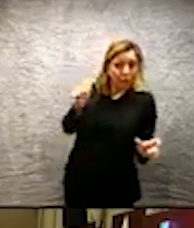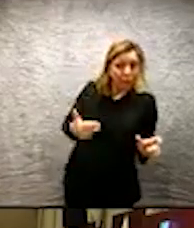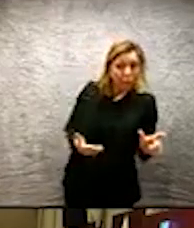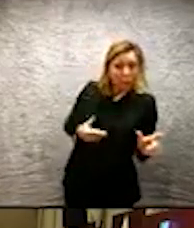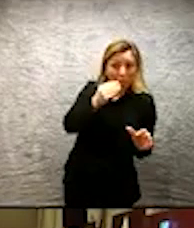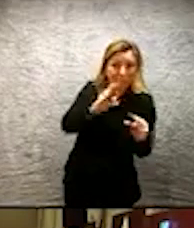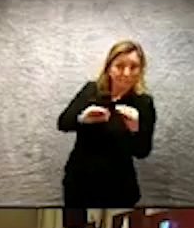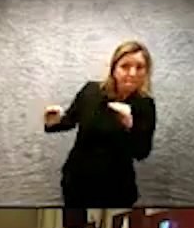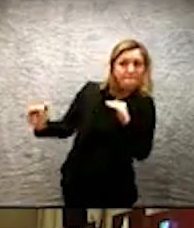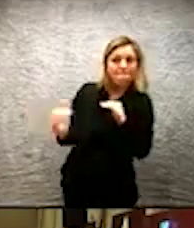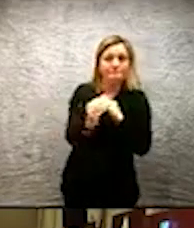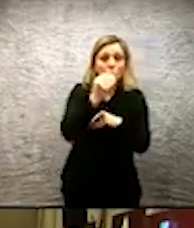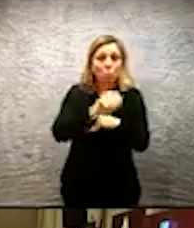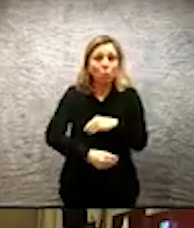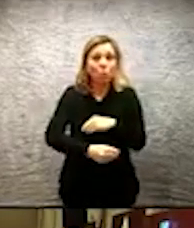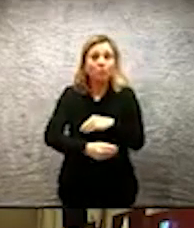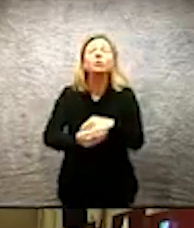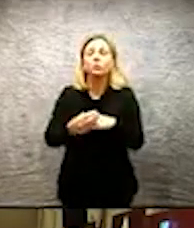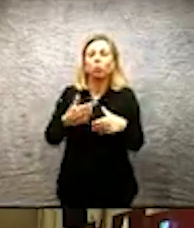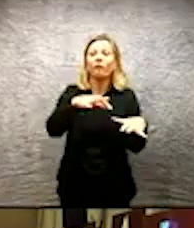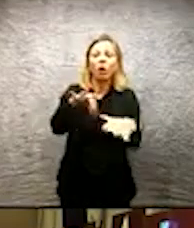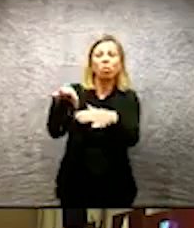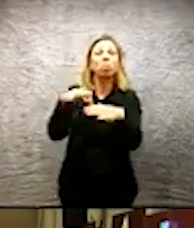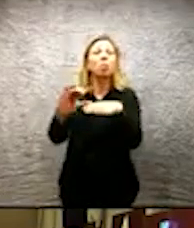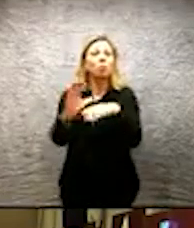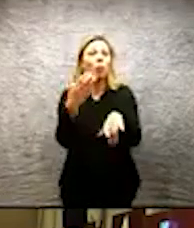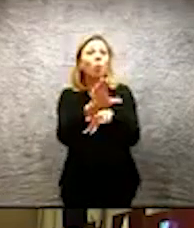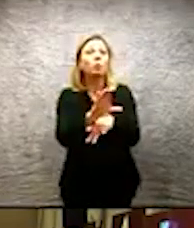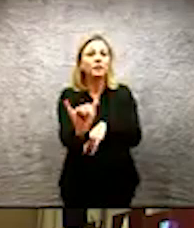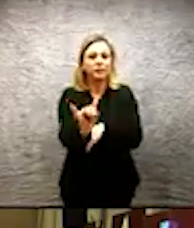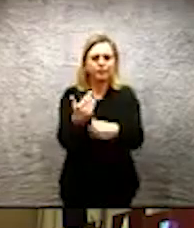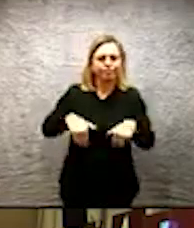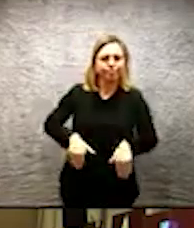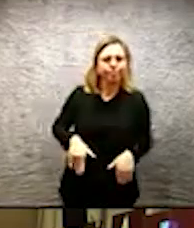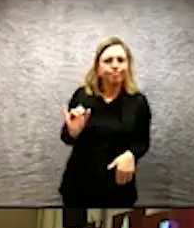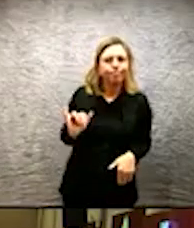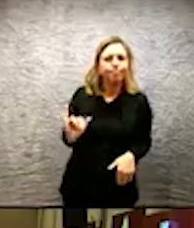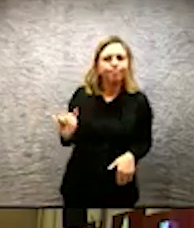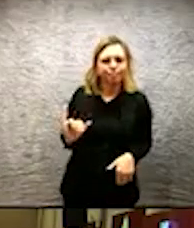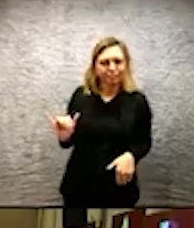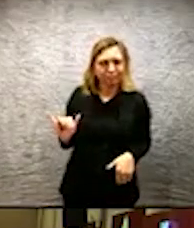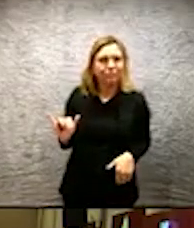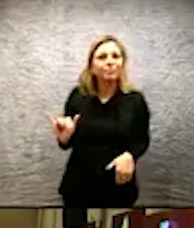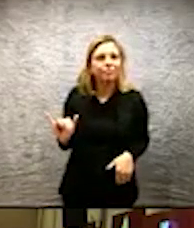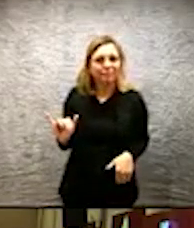Bien, je vais passer cette délibération au vote. Qui est contre ? Qui s'abstient ?